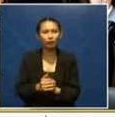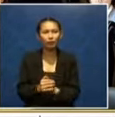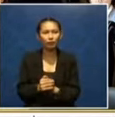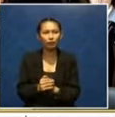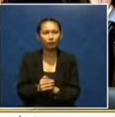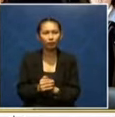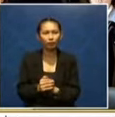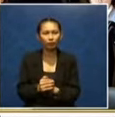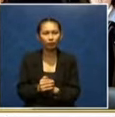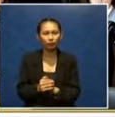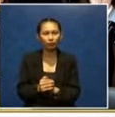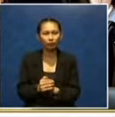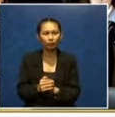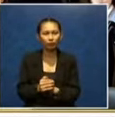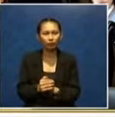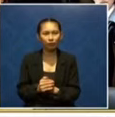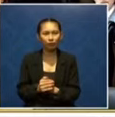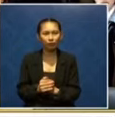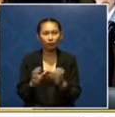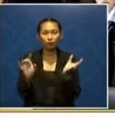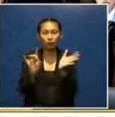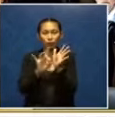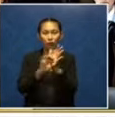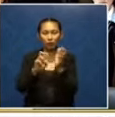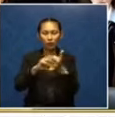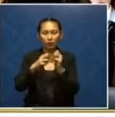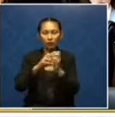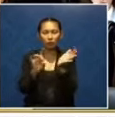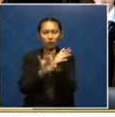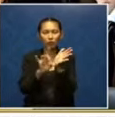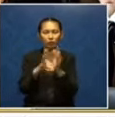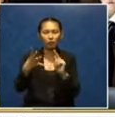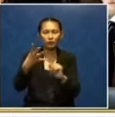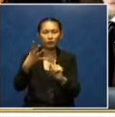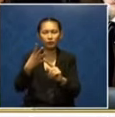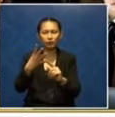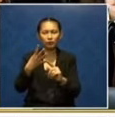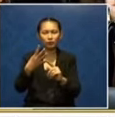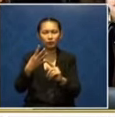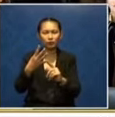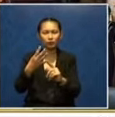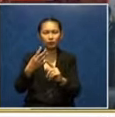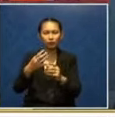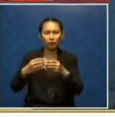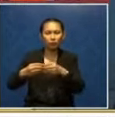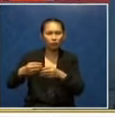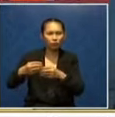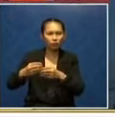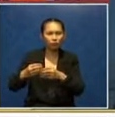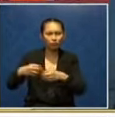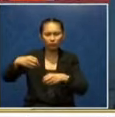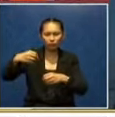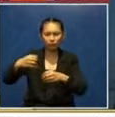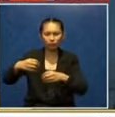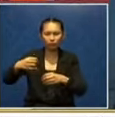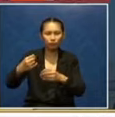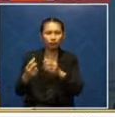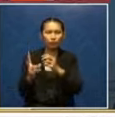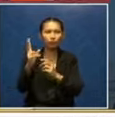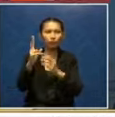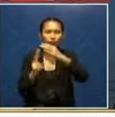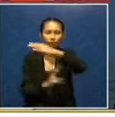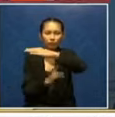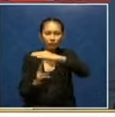ได้ด้วยครับและปัญหาสุดท้ายคือปัญหาเสาไฟฟ้ากลางคลองสัสามิตและคลองย่อยในอำเภอพระสมุทรเจดีย์